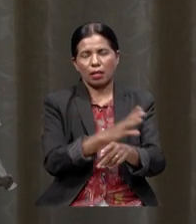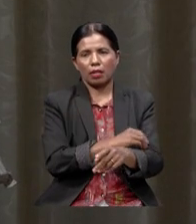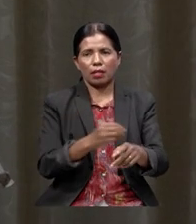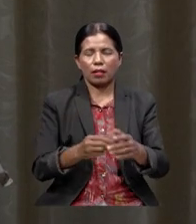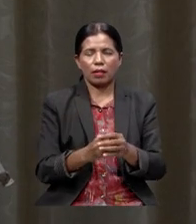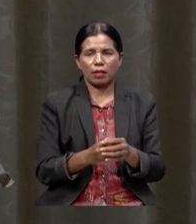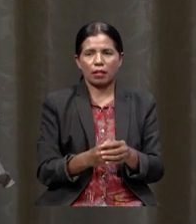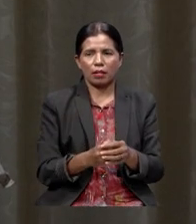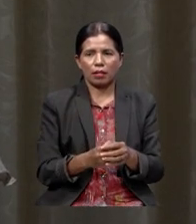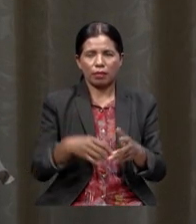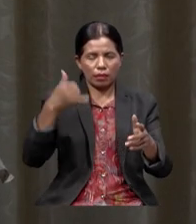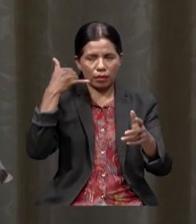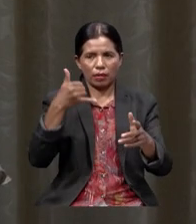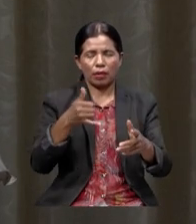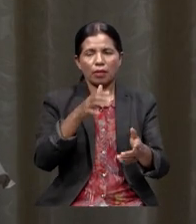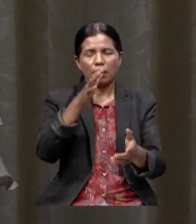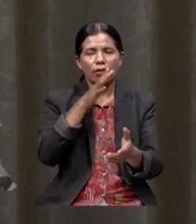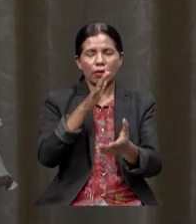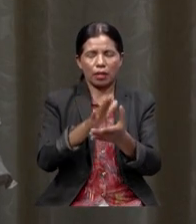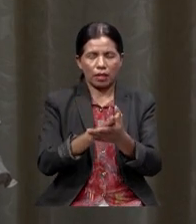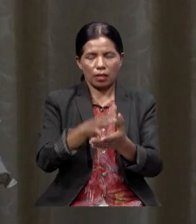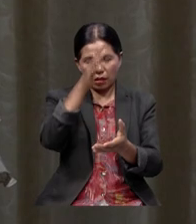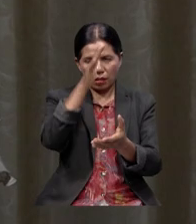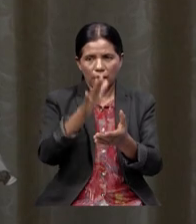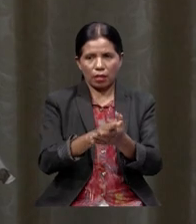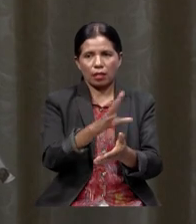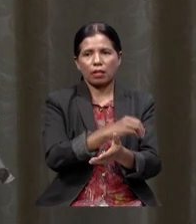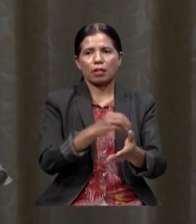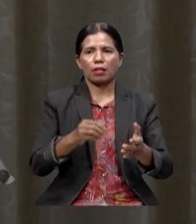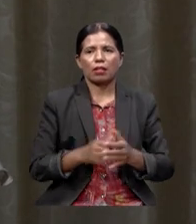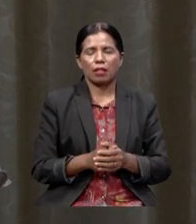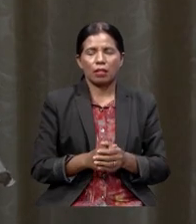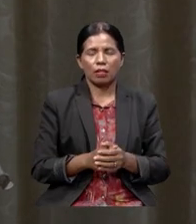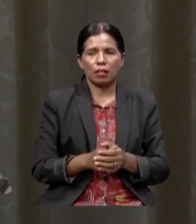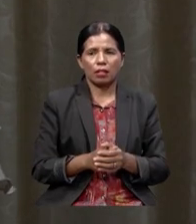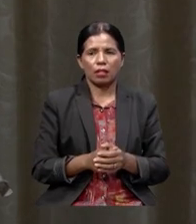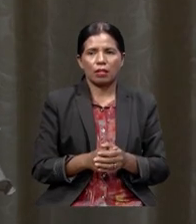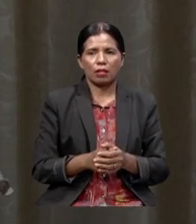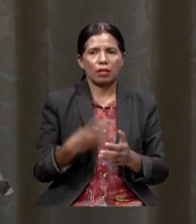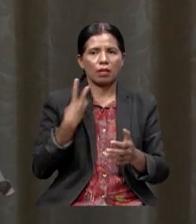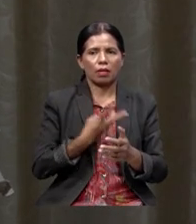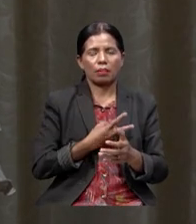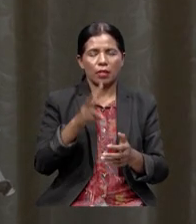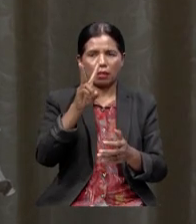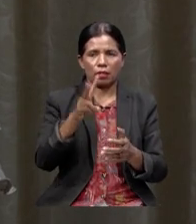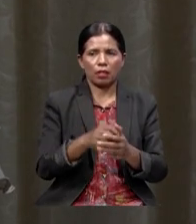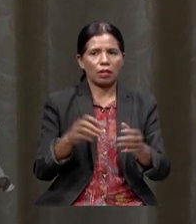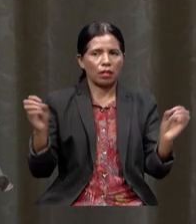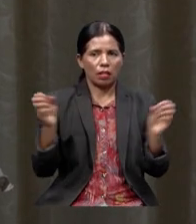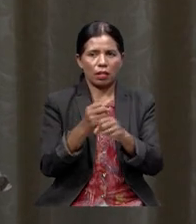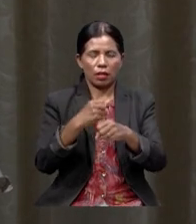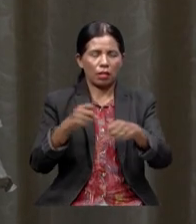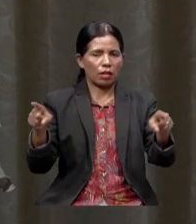Darum ba telefoni feng karnia lain karnia dapat tahu kode sigredu. Dane am nerua la ya halu